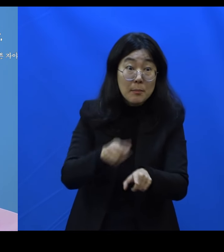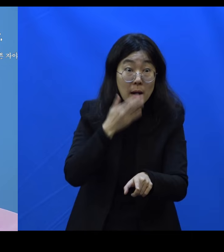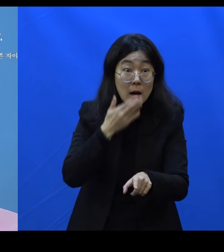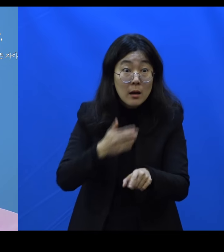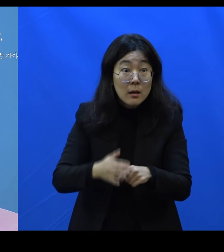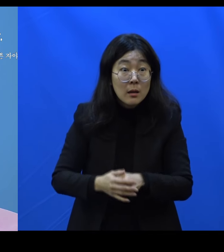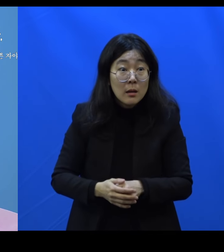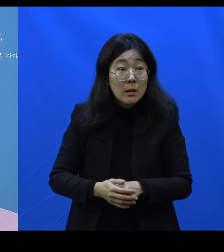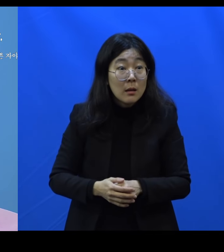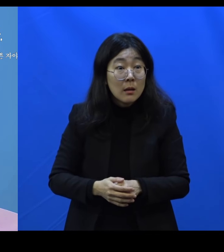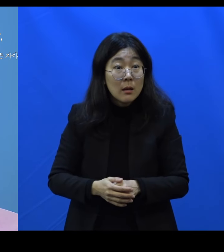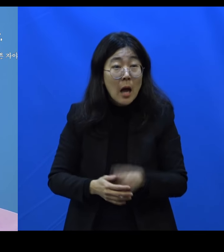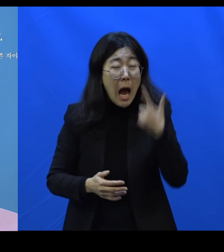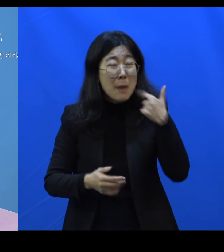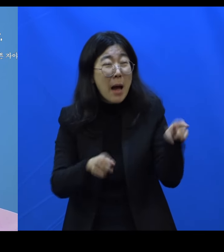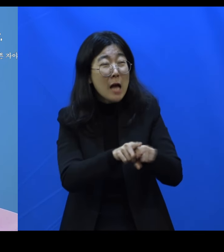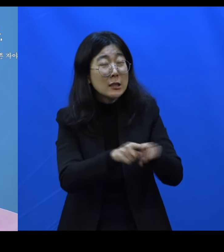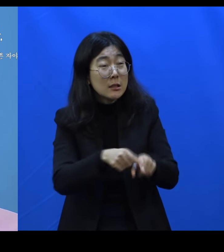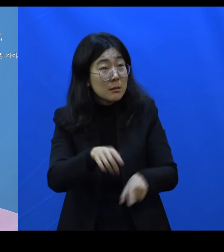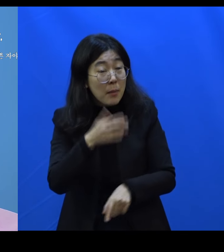혼자예요.